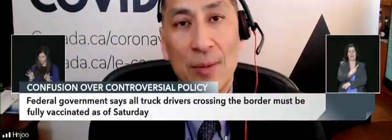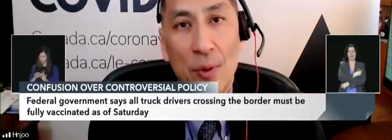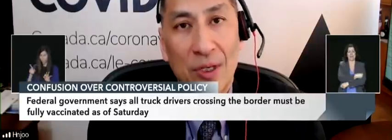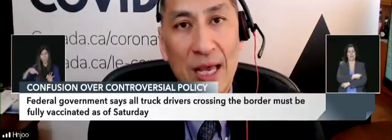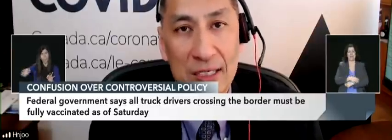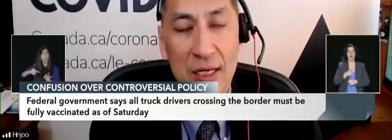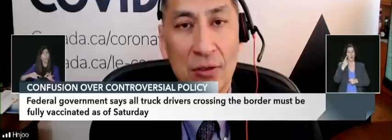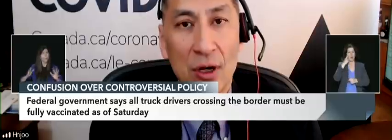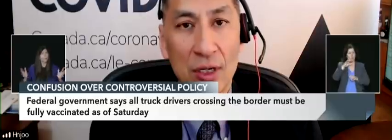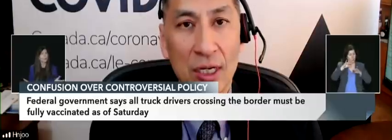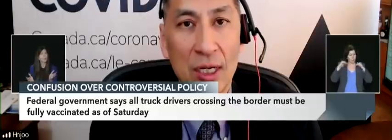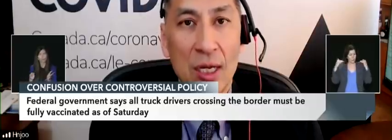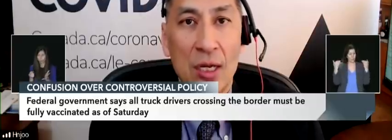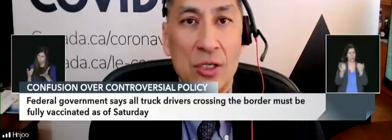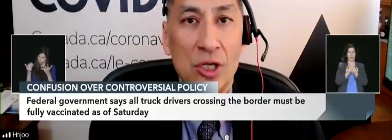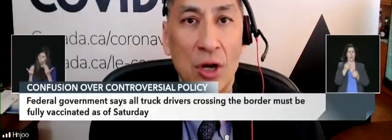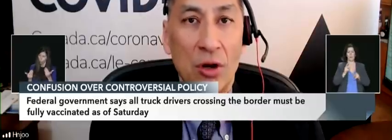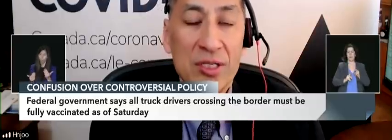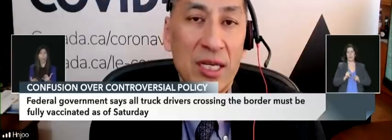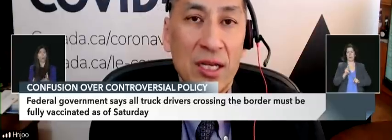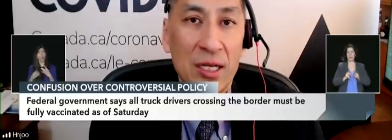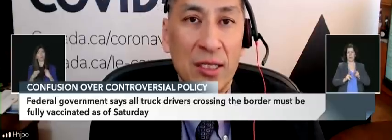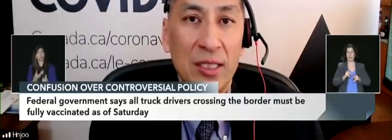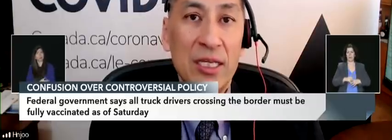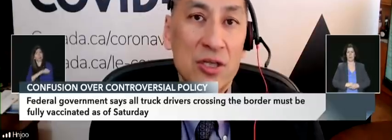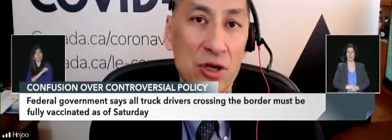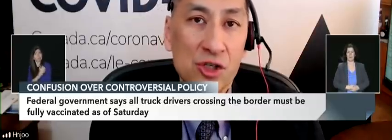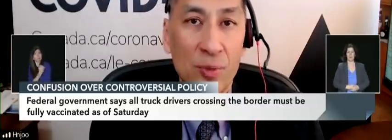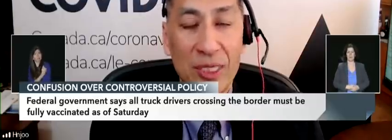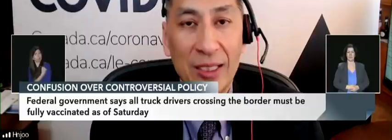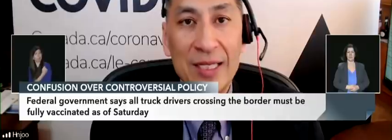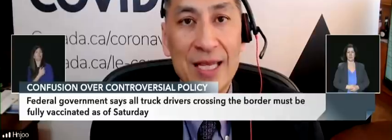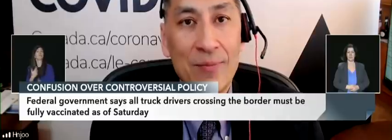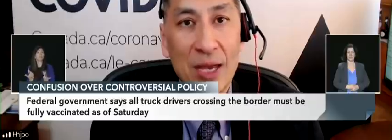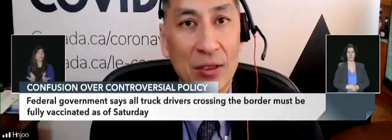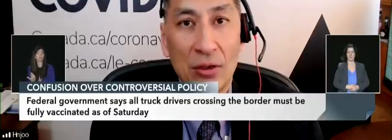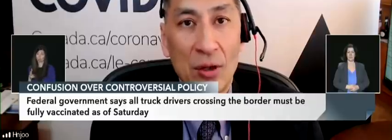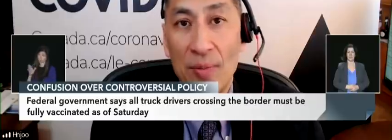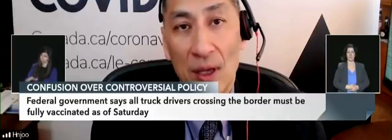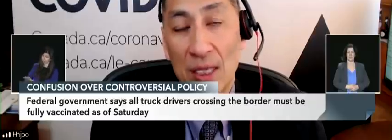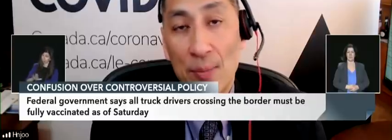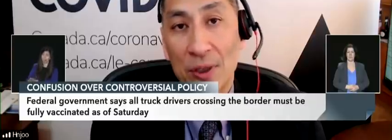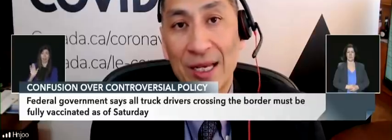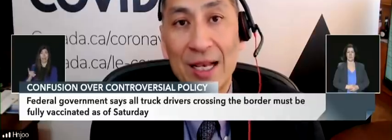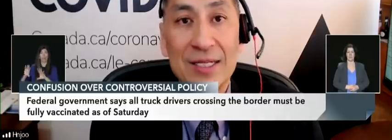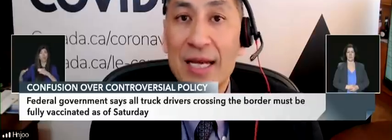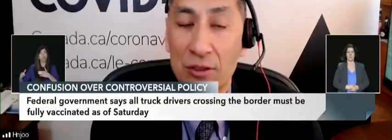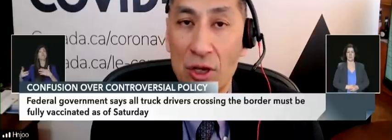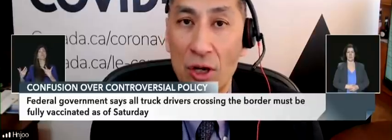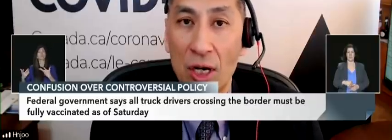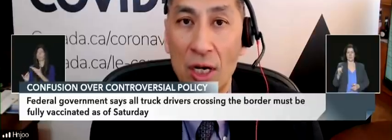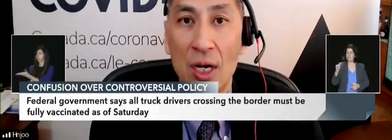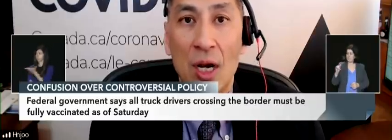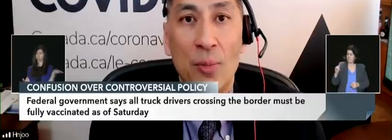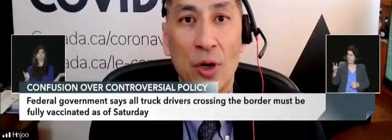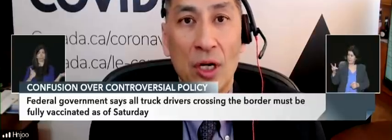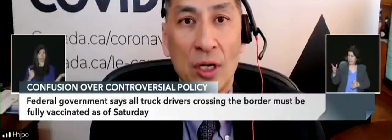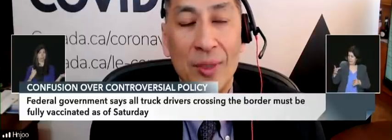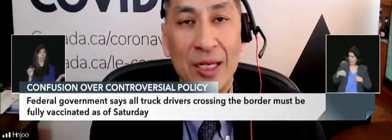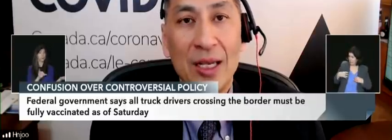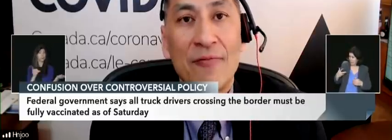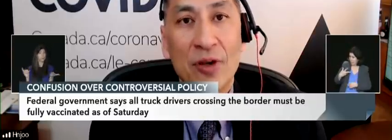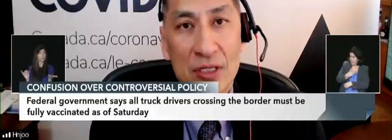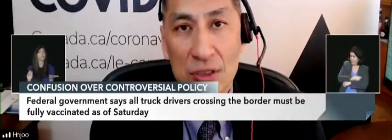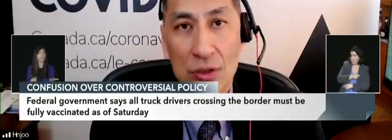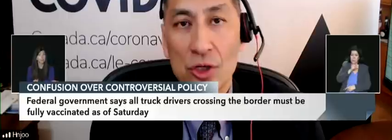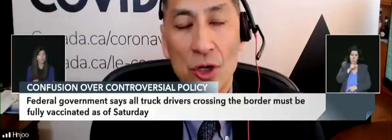pour toute la population donc on sait qu'il y a des enjeux, peut-être des impacts dans n'importe quel secteur pour